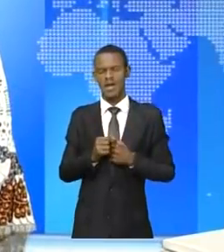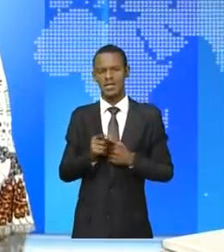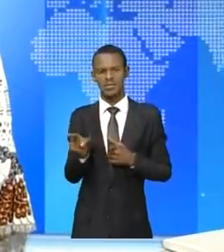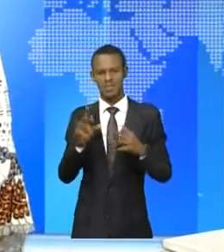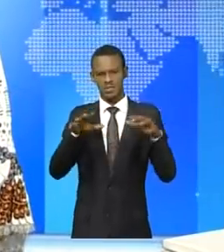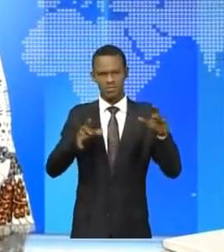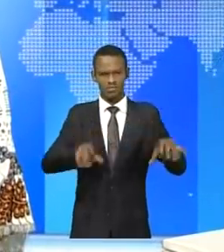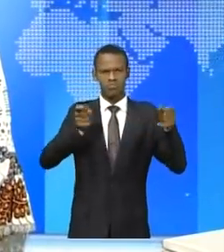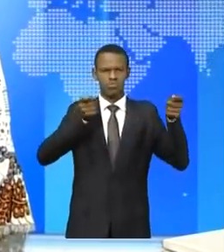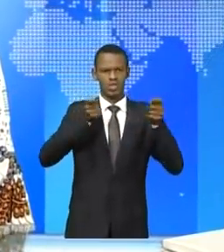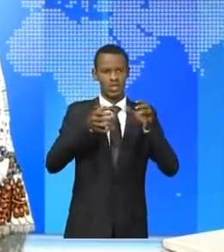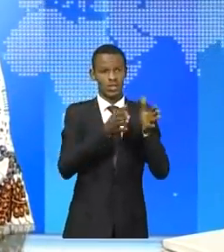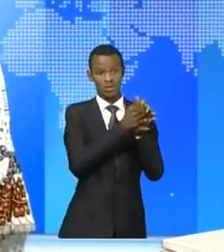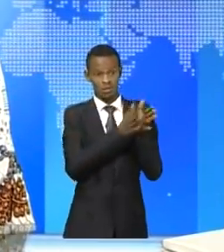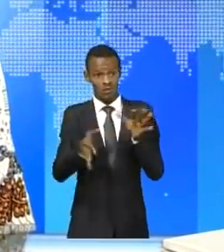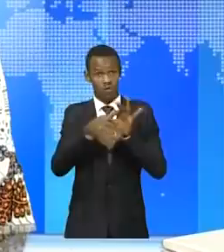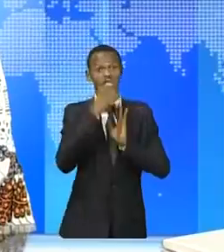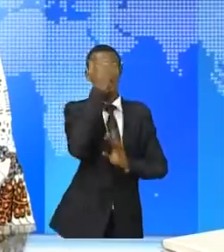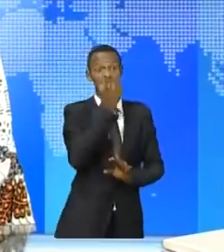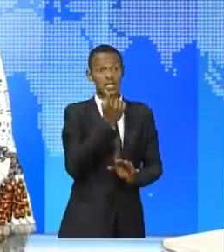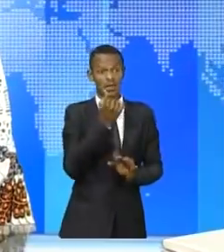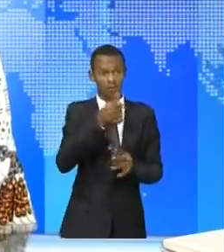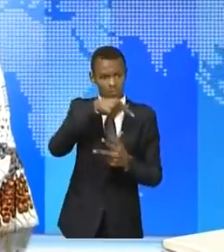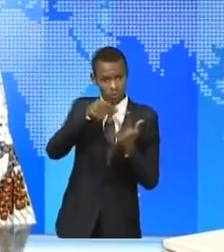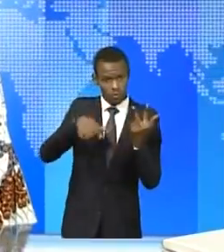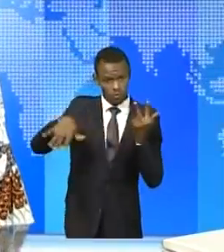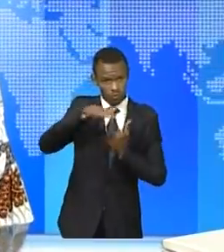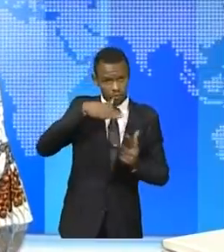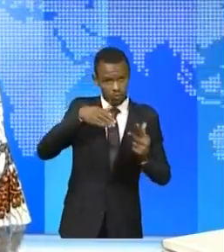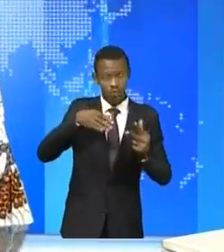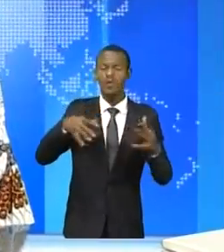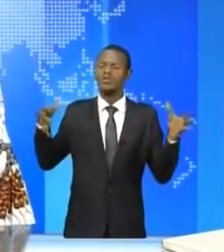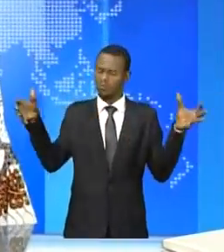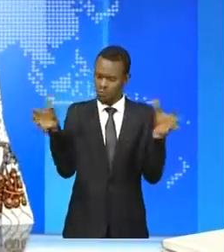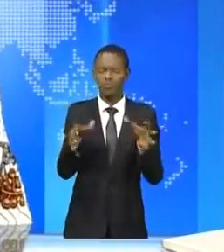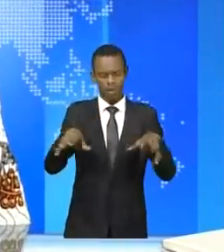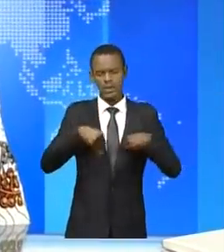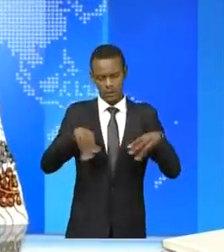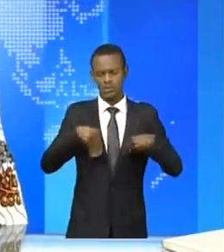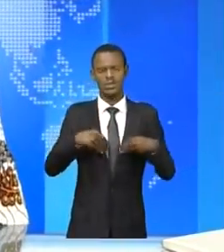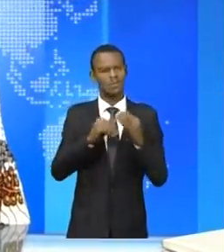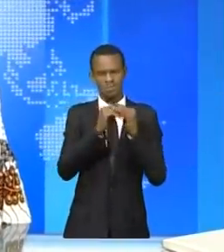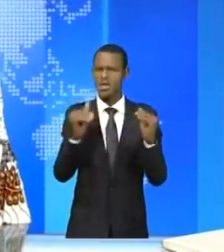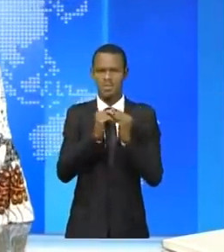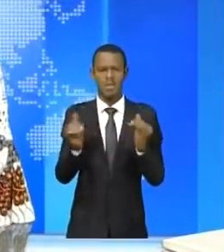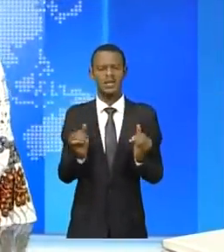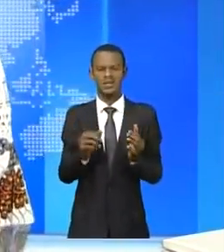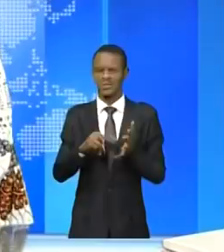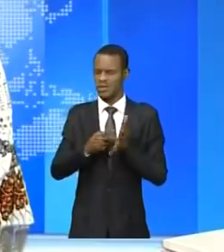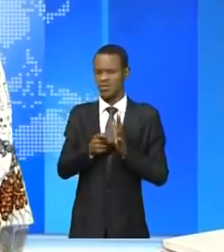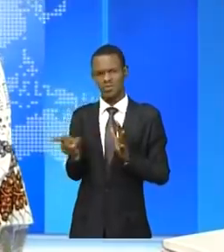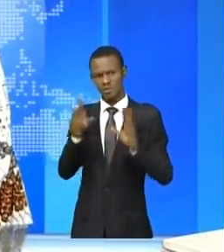fruits car les trois étapes concernées dans cette affaire ont maintenu le dialogue et tous sont déterminés à trouver une